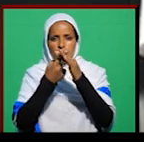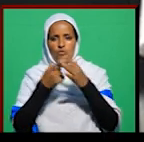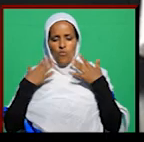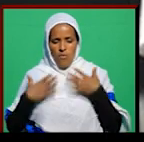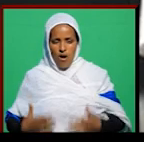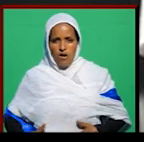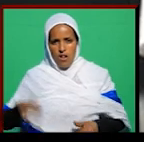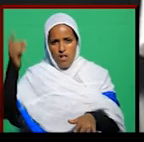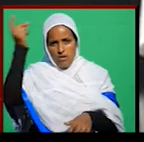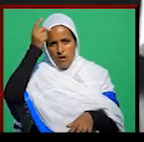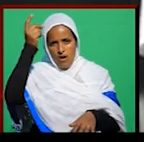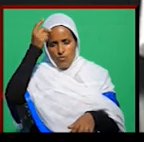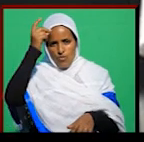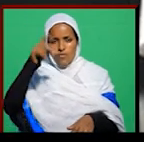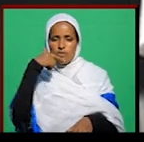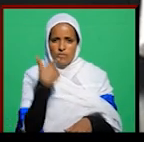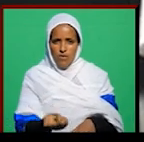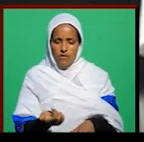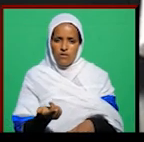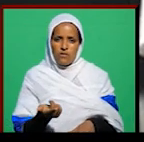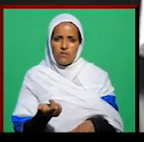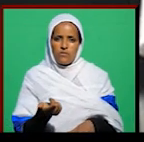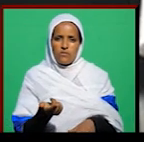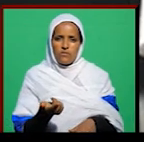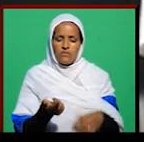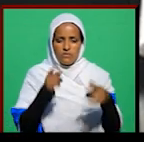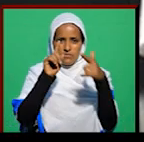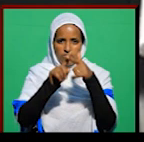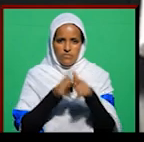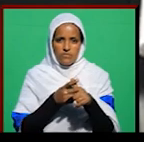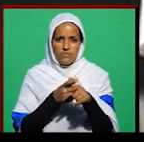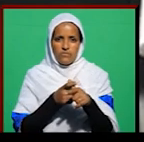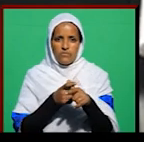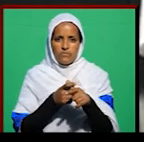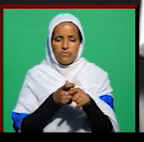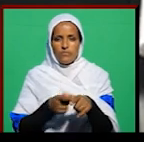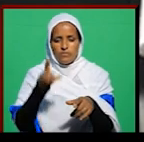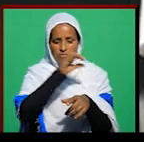የጀመረውም አካል ያዕቆብ ዘልበረድ ይባላል። እንግዲህ